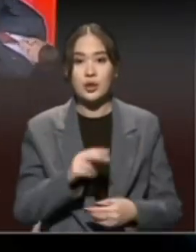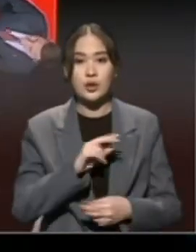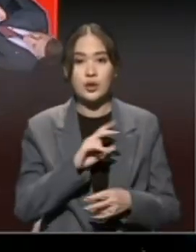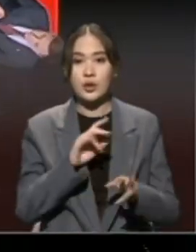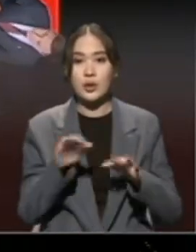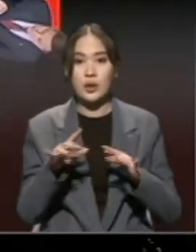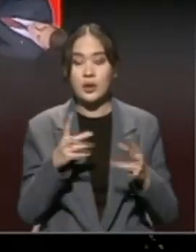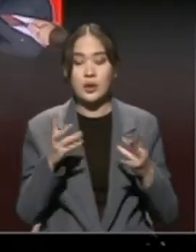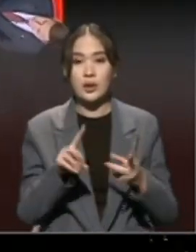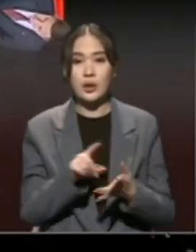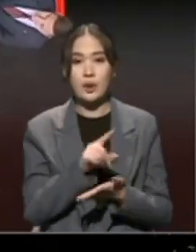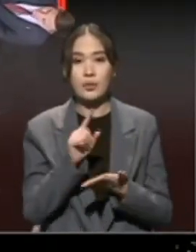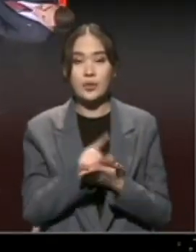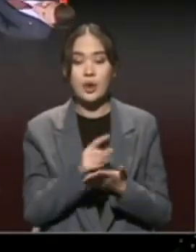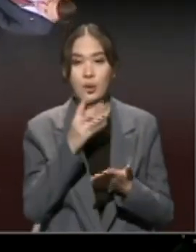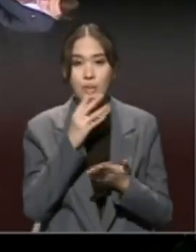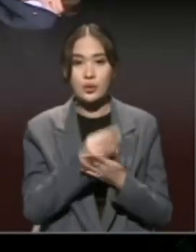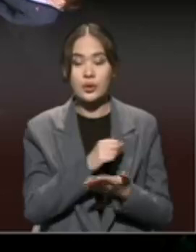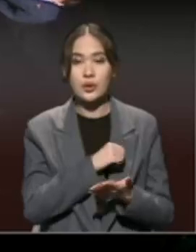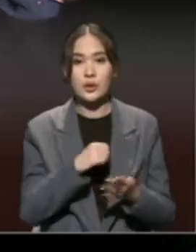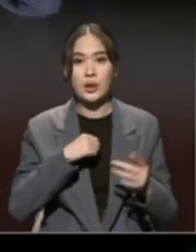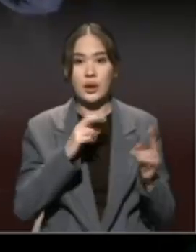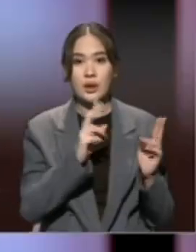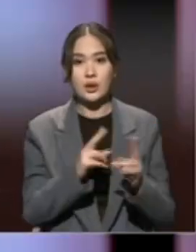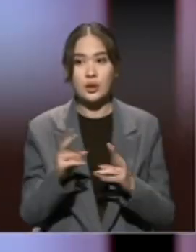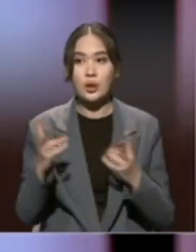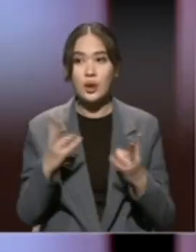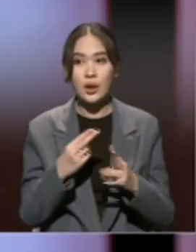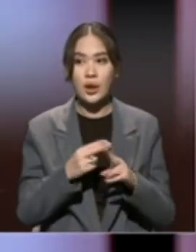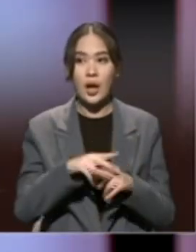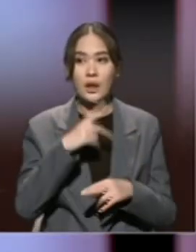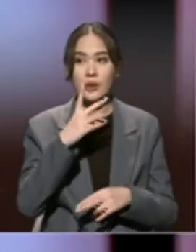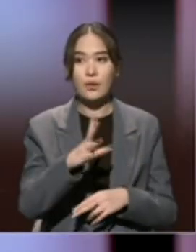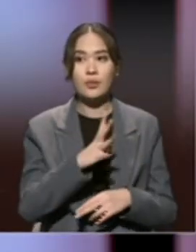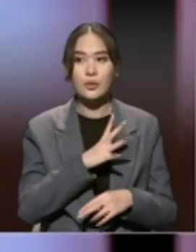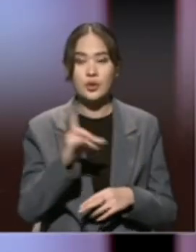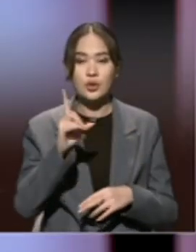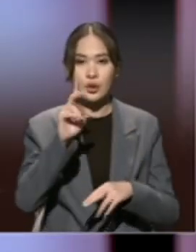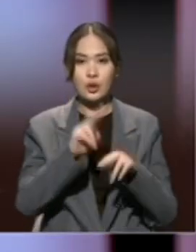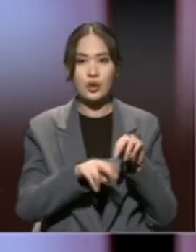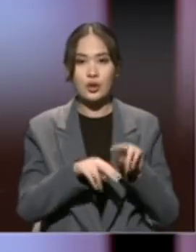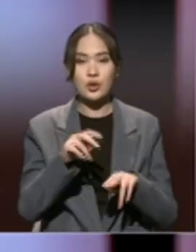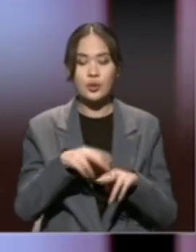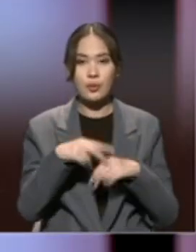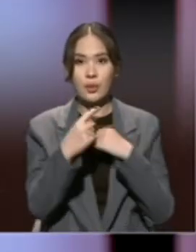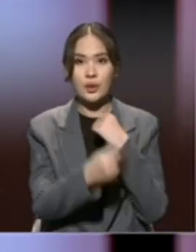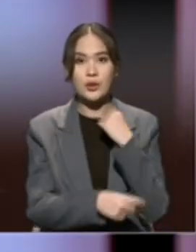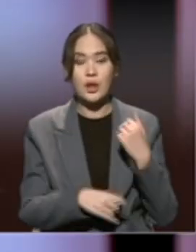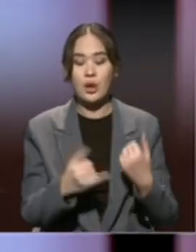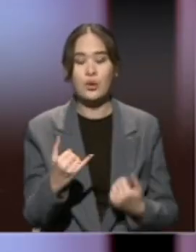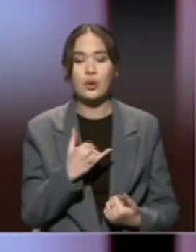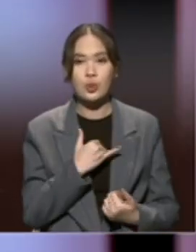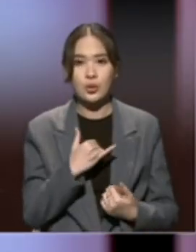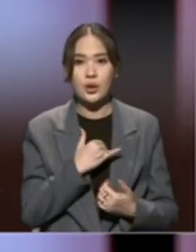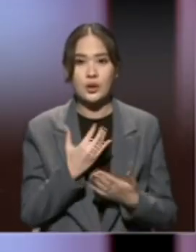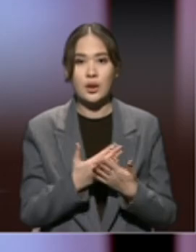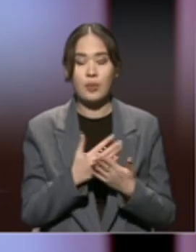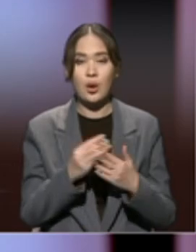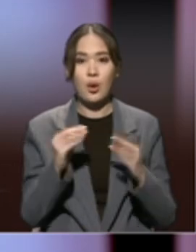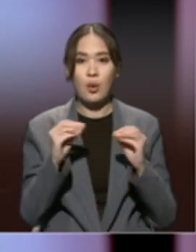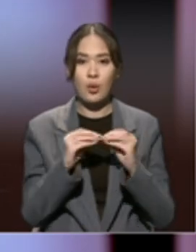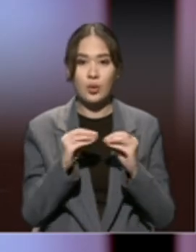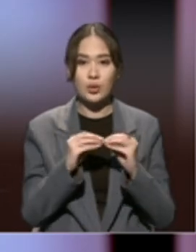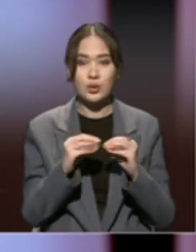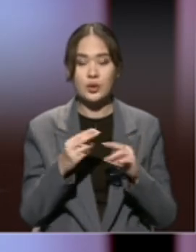Ол міндетті түрде нарықтың өзі реттеу керек. Екіншіден жаңа ағамыз айтып отыр. Неге біз құрылыс материалдарын мысалға бізде мысалға 10 егер